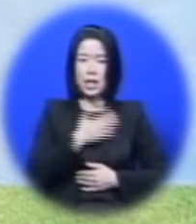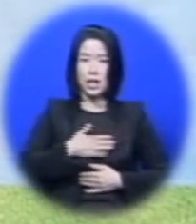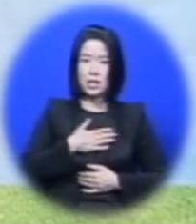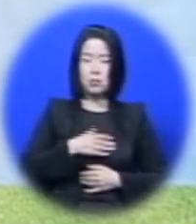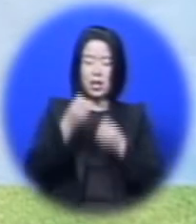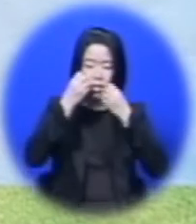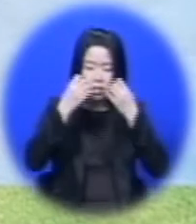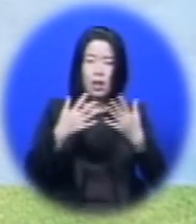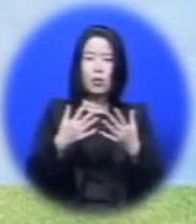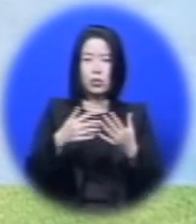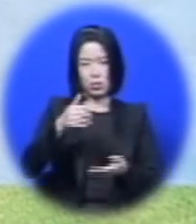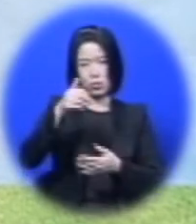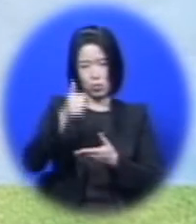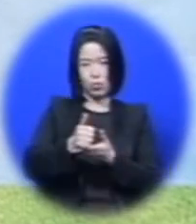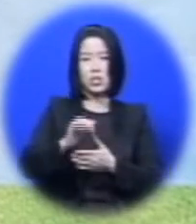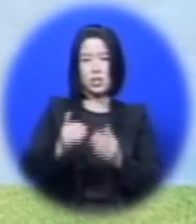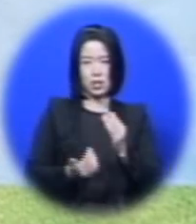새로운 주인이 생긴 것입니다.